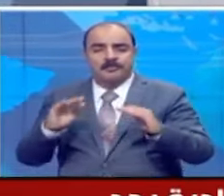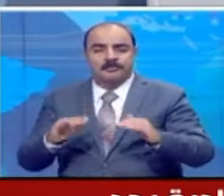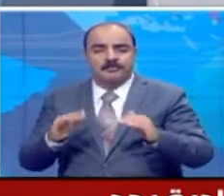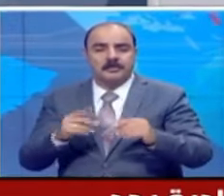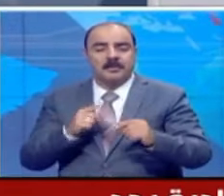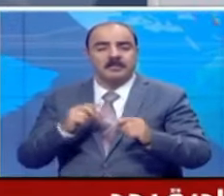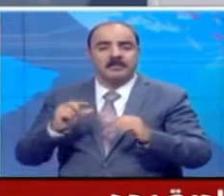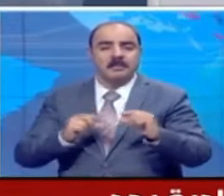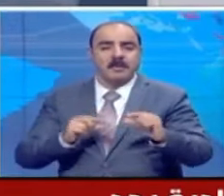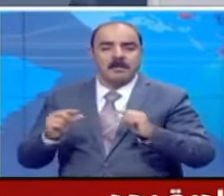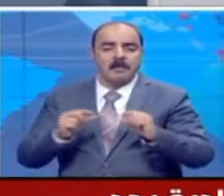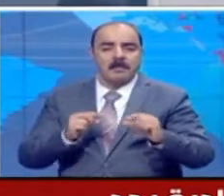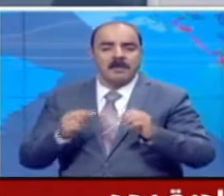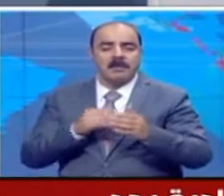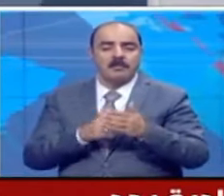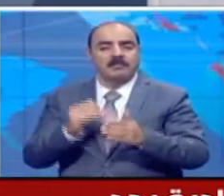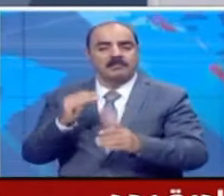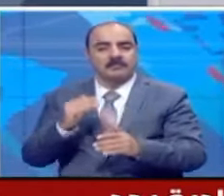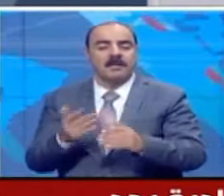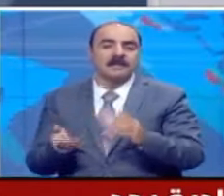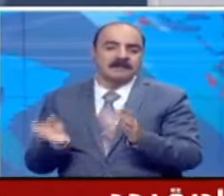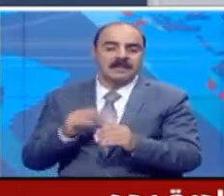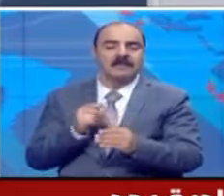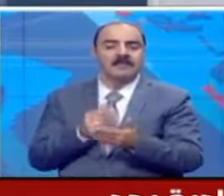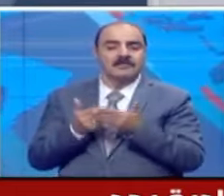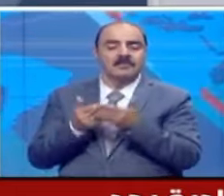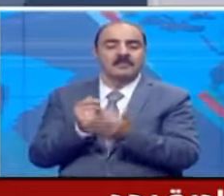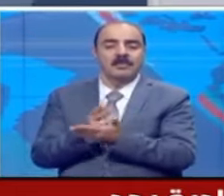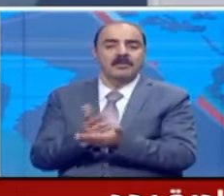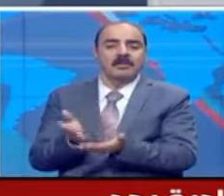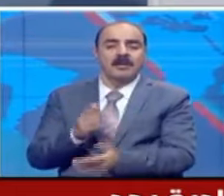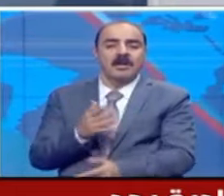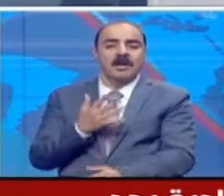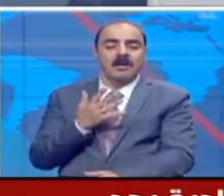ومعاونيهم بالجامعات والمعاهد والمراكز البحثية،